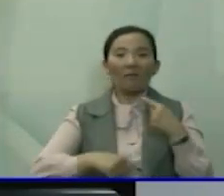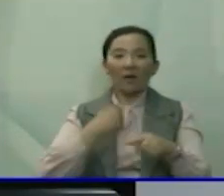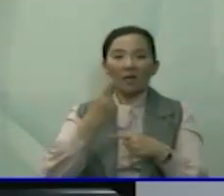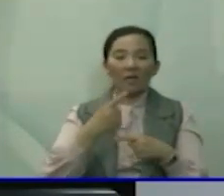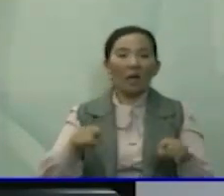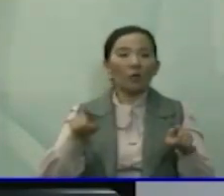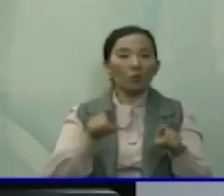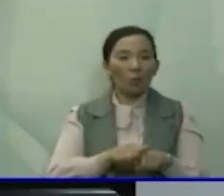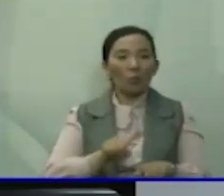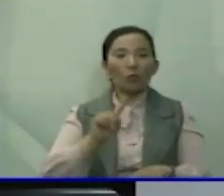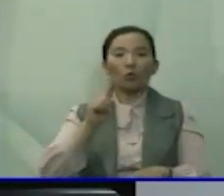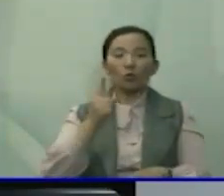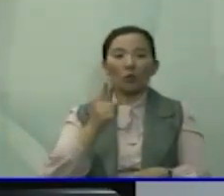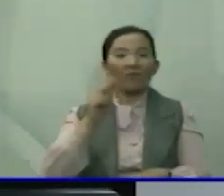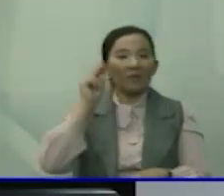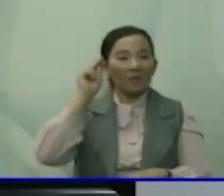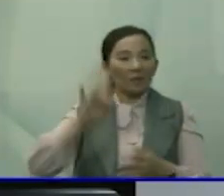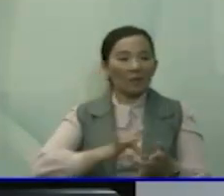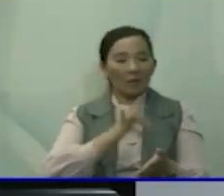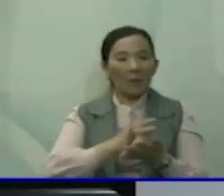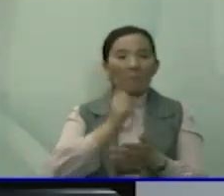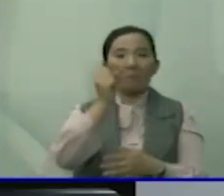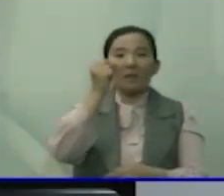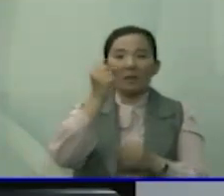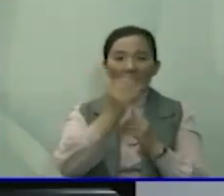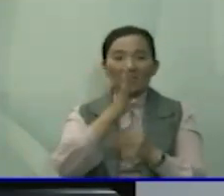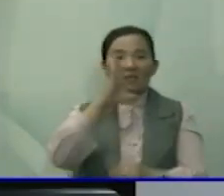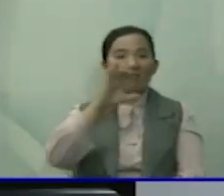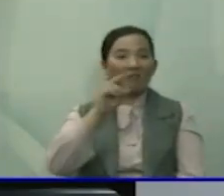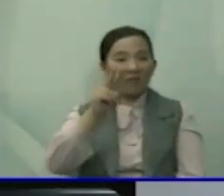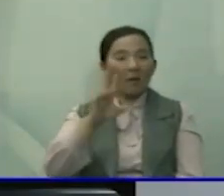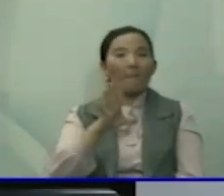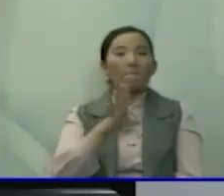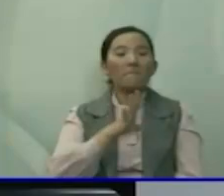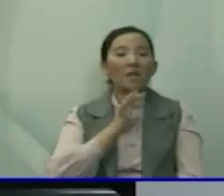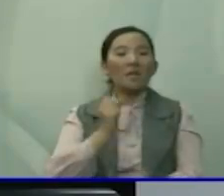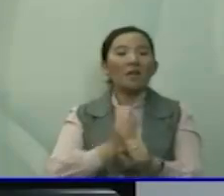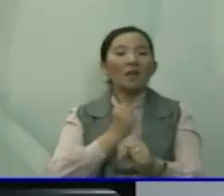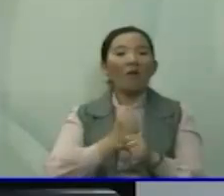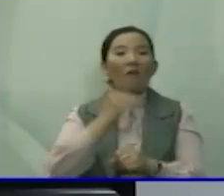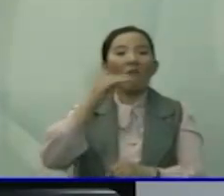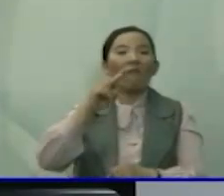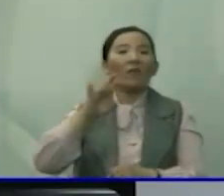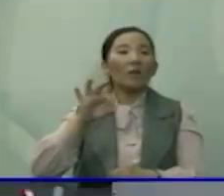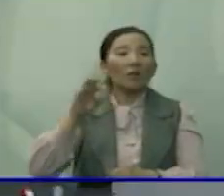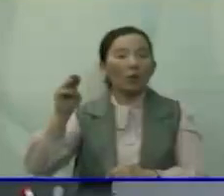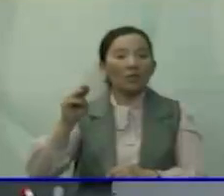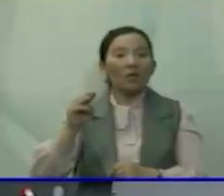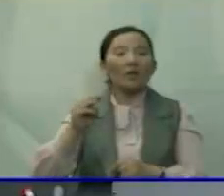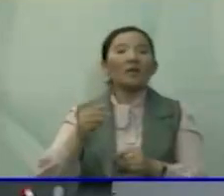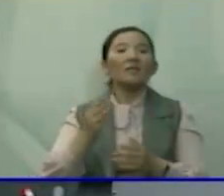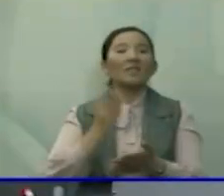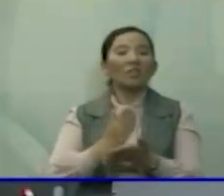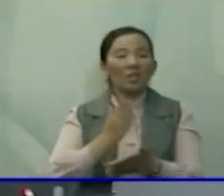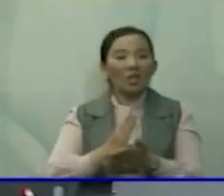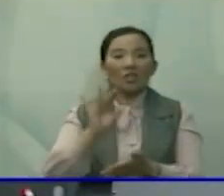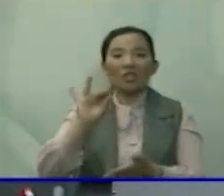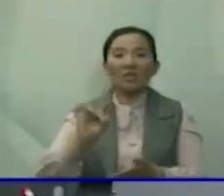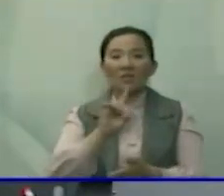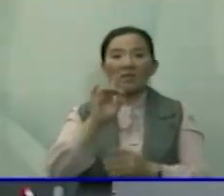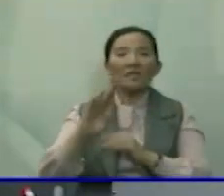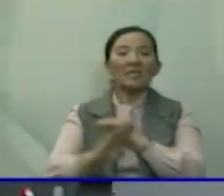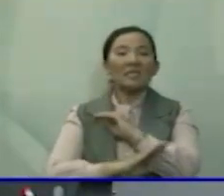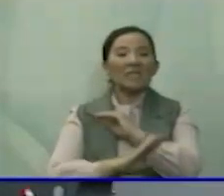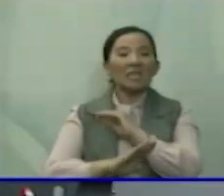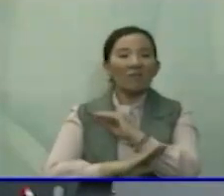в китай к пятнадцатому веку имелся флот состоящий из деревянных